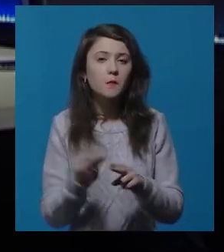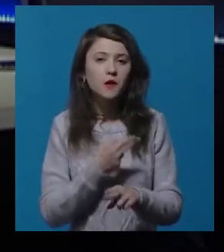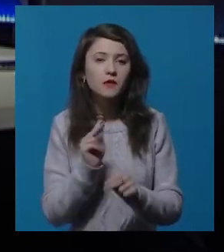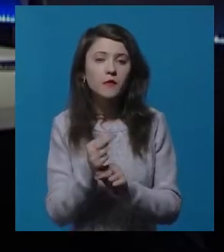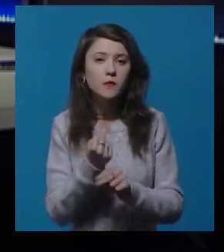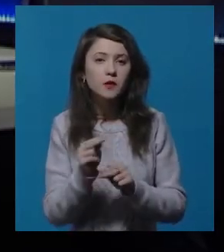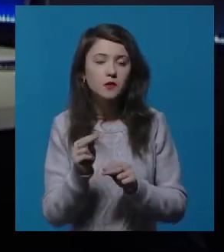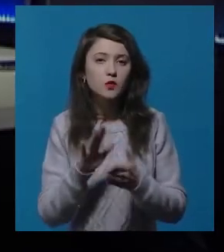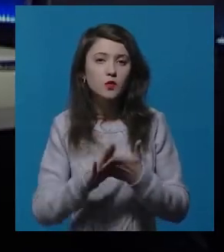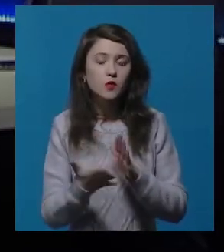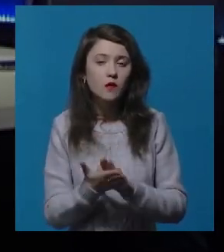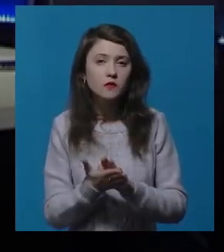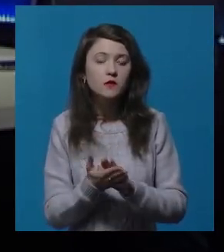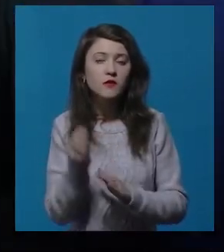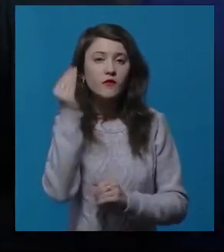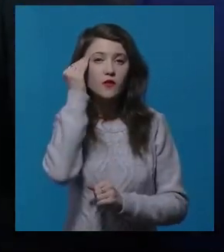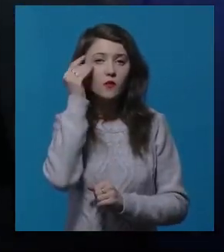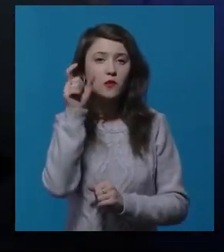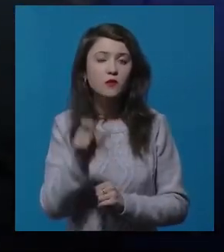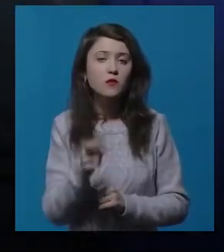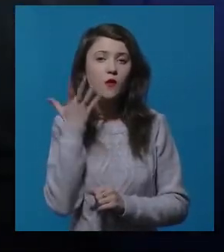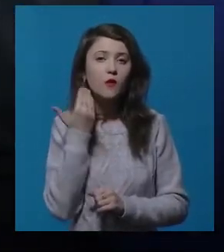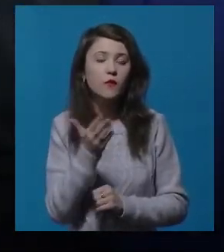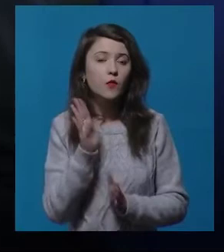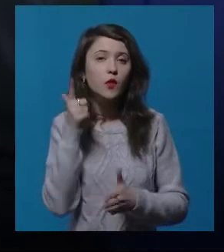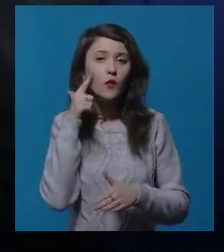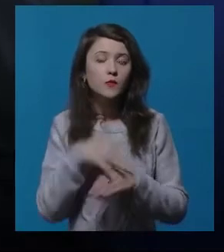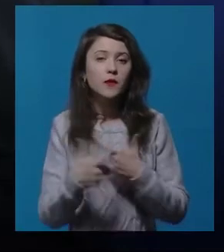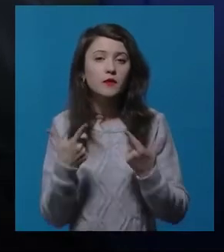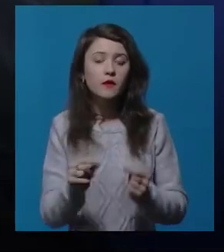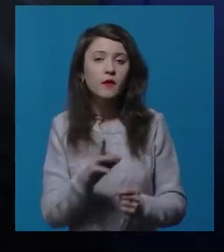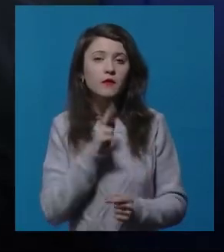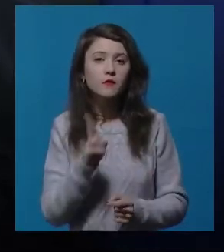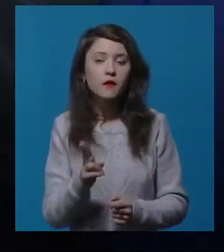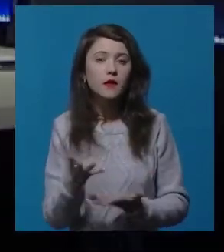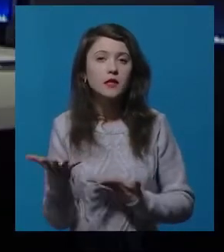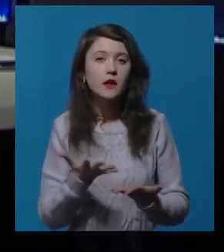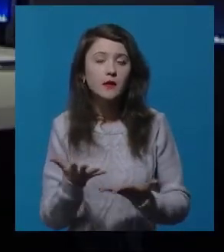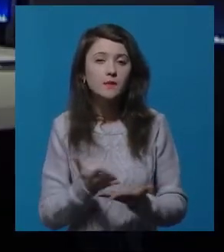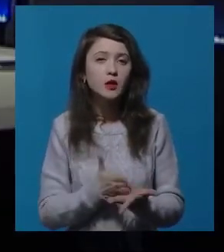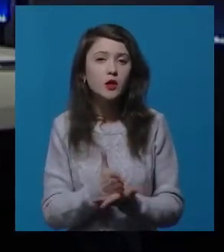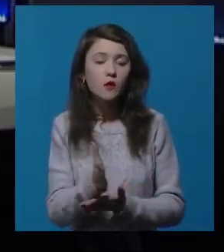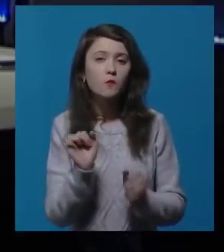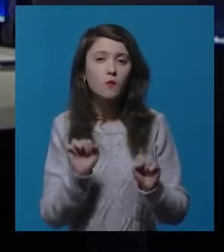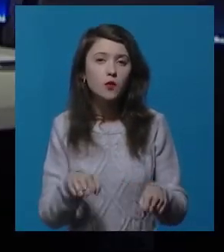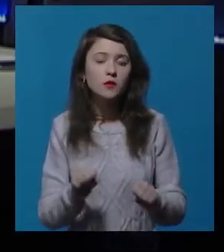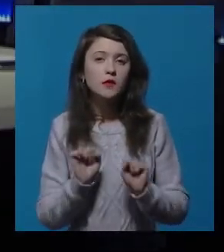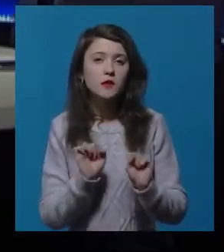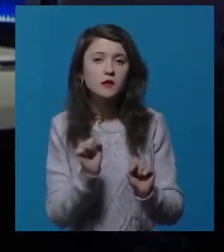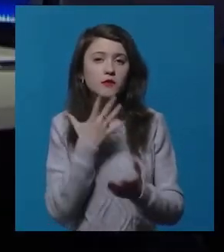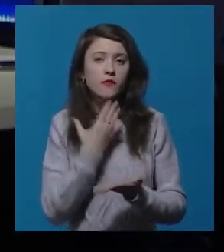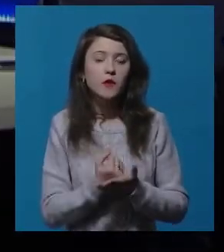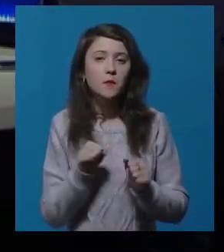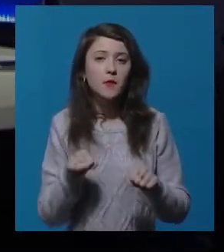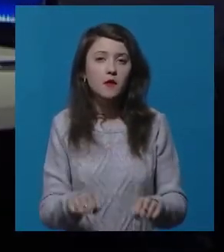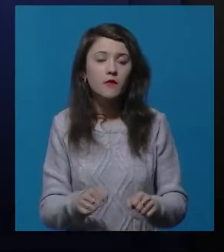ситуації правової свідомості громадян, коли вони будуть розуміти, де, як і яким шляхом можна захистити своє право